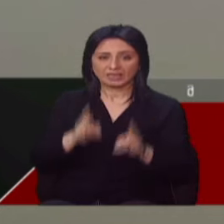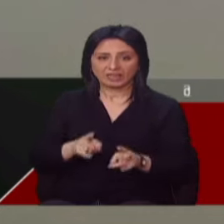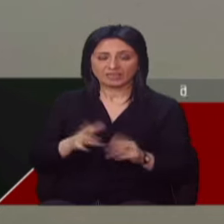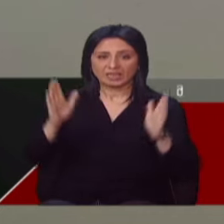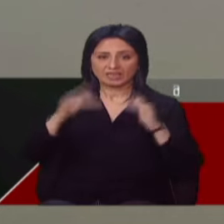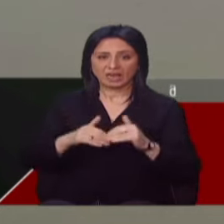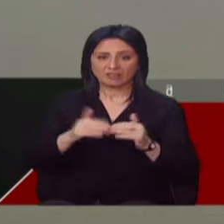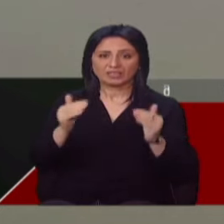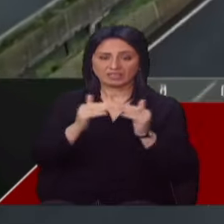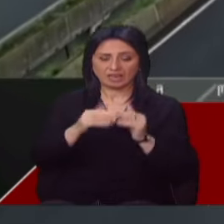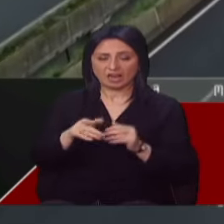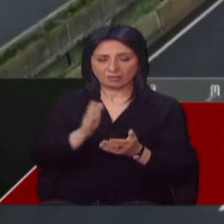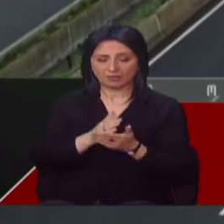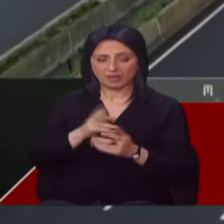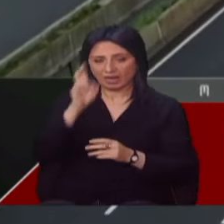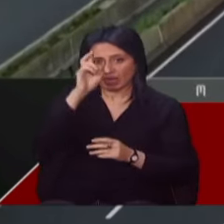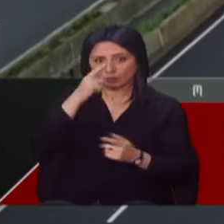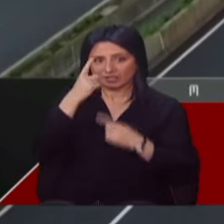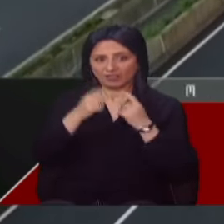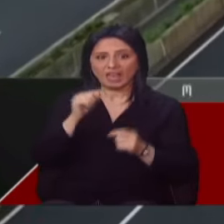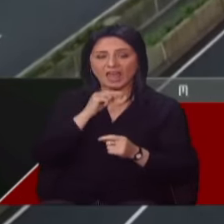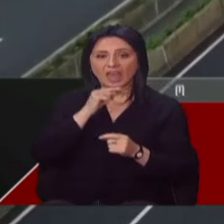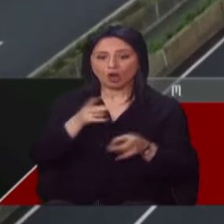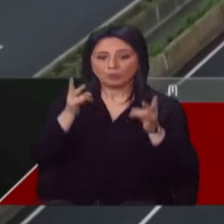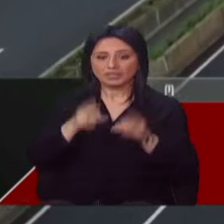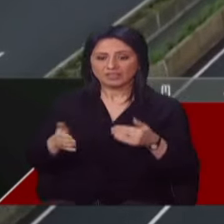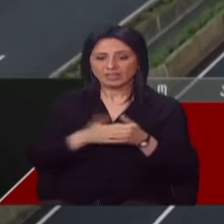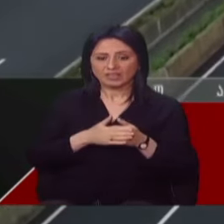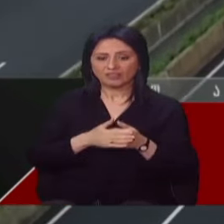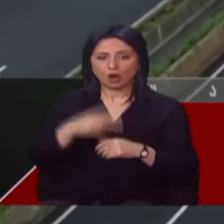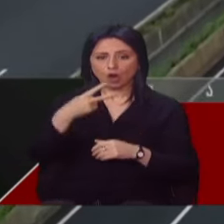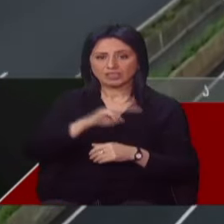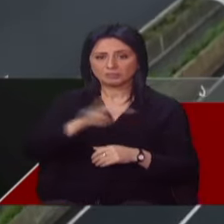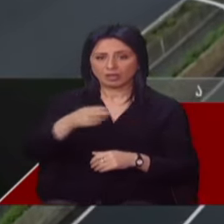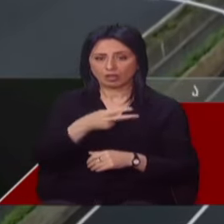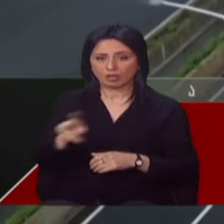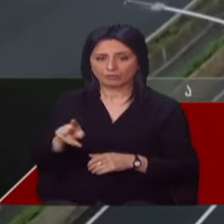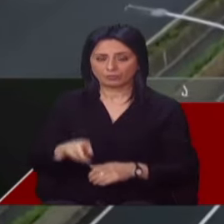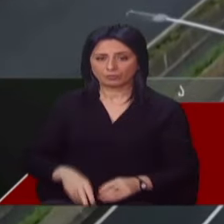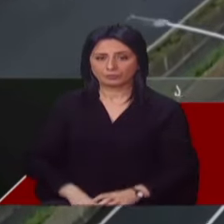დაინგრა ათობით სახლი. ხელისუფლების ინფორმაციით ეკონომიკური ზარალი დაახლოებით 20 მილიონი ევროა.